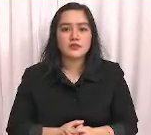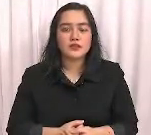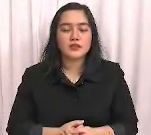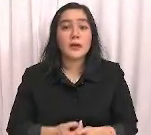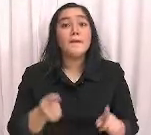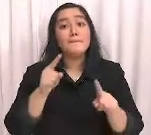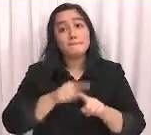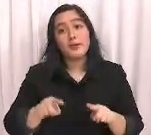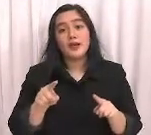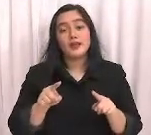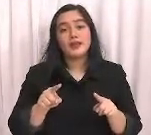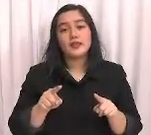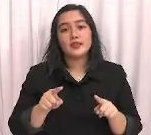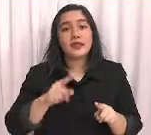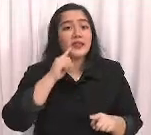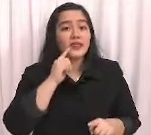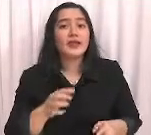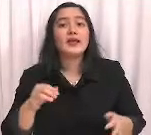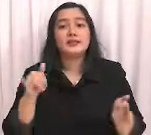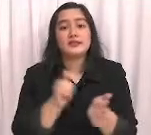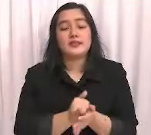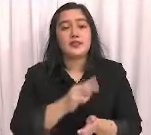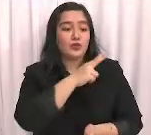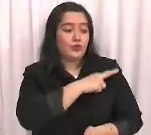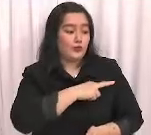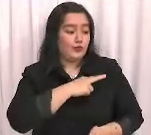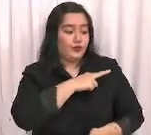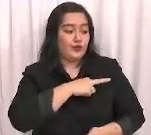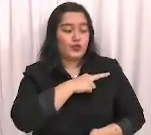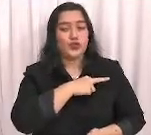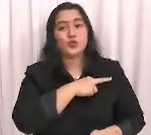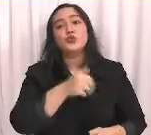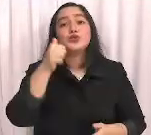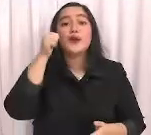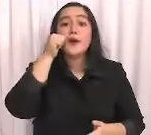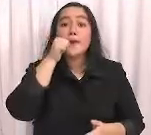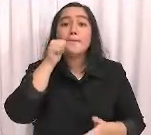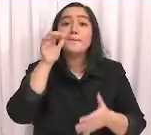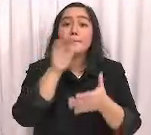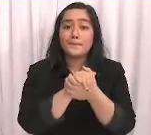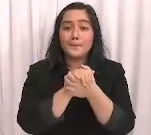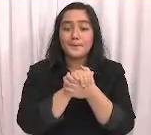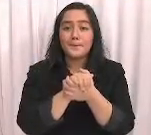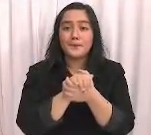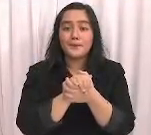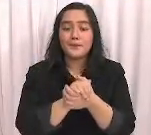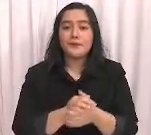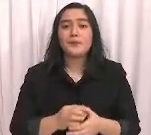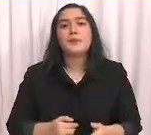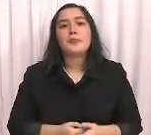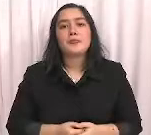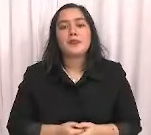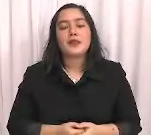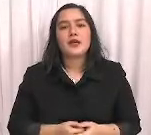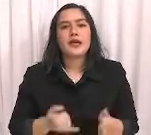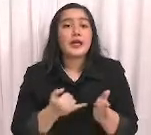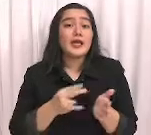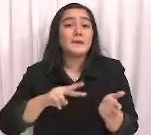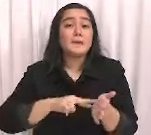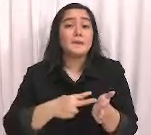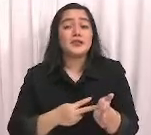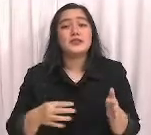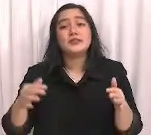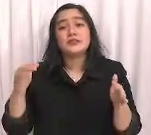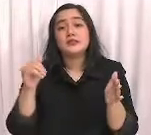You see? So nakita niyo po, mga kapatid. So, ang ibig kong sabihin, mga kapatid, this is more on principle. Pag sinabi yung